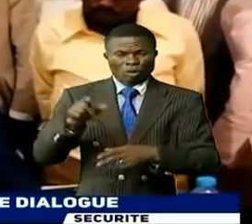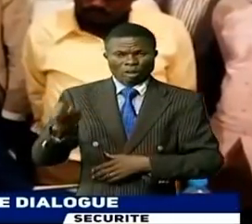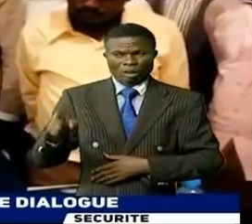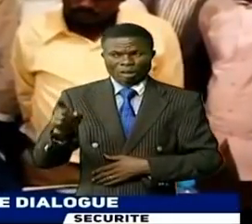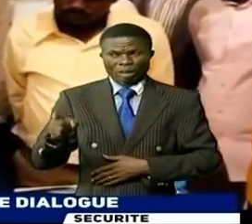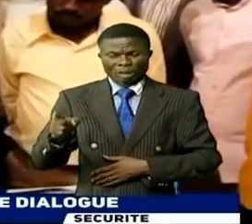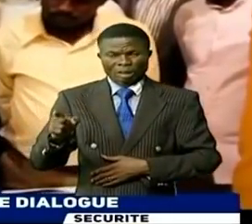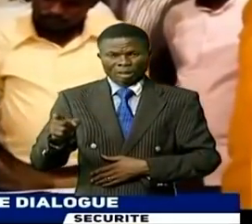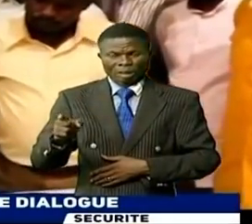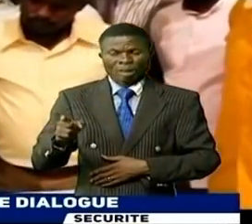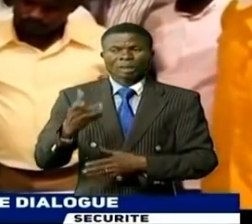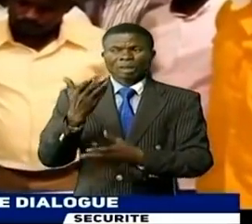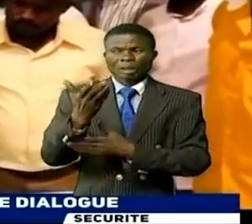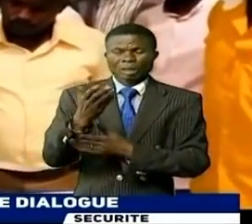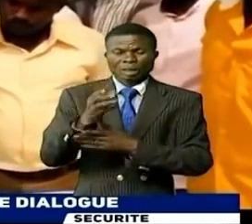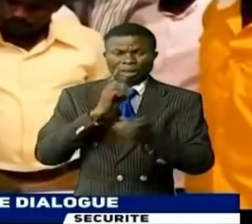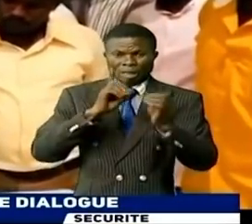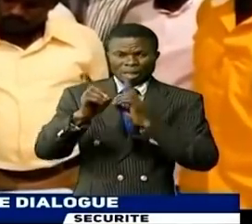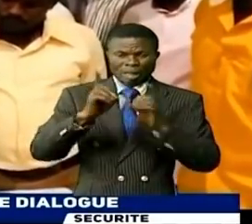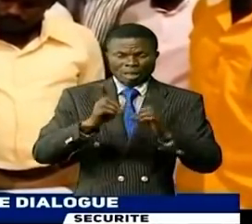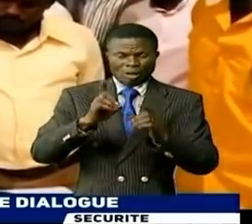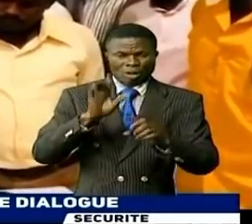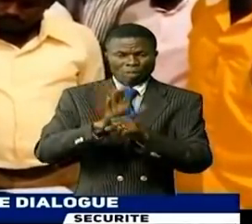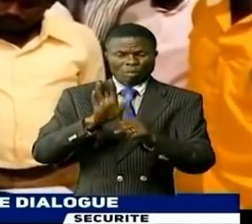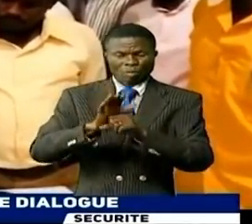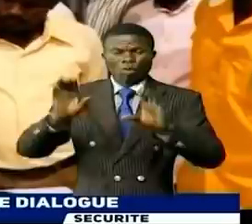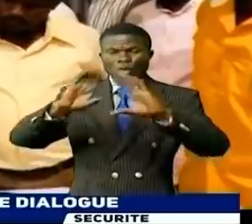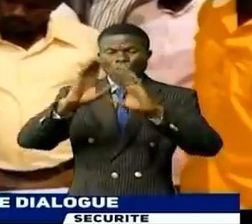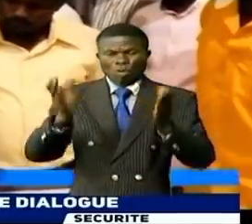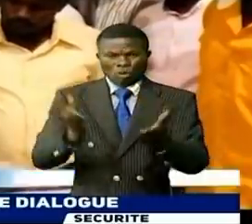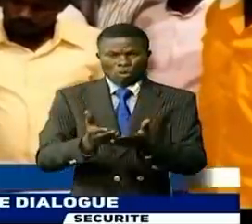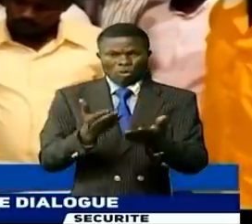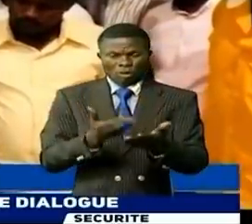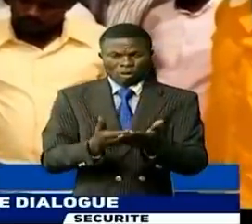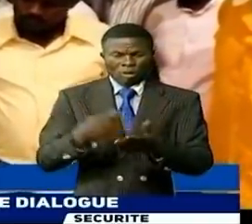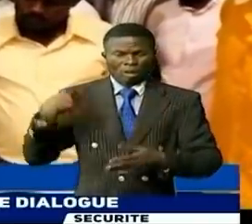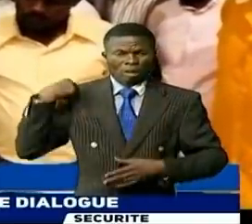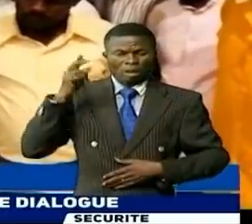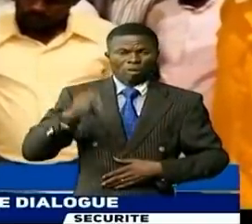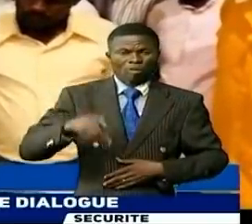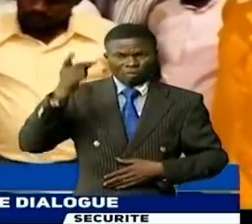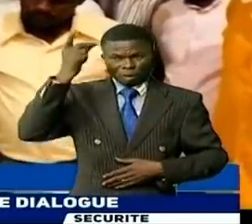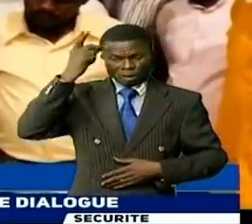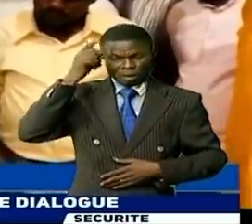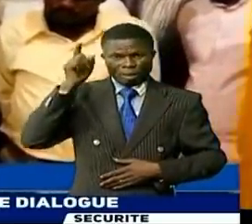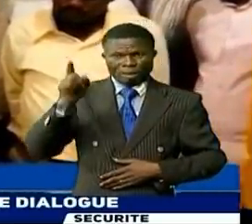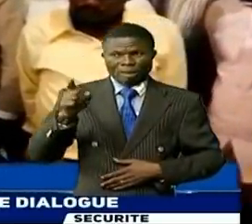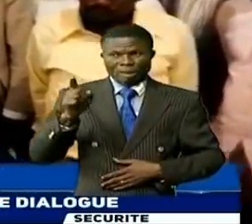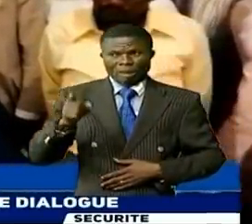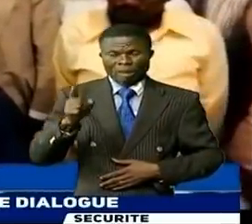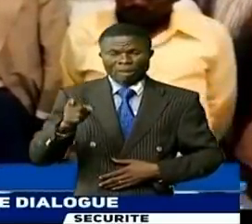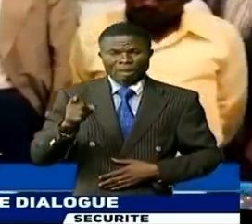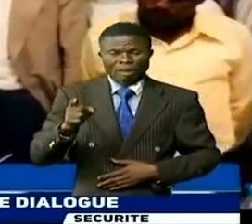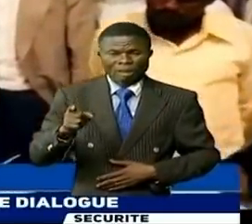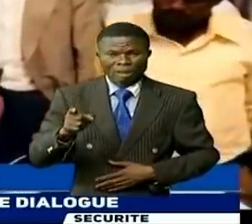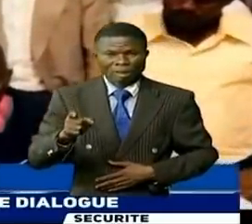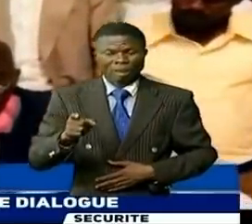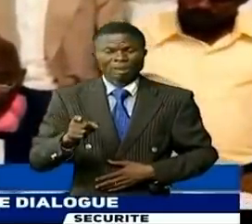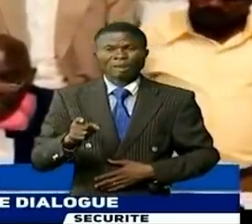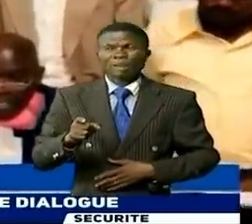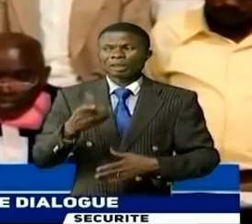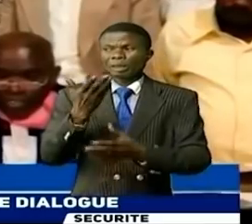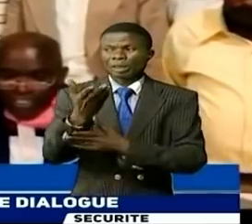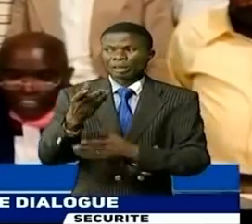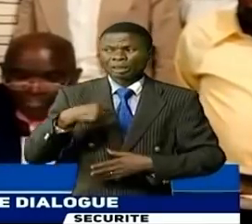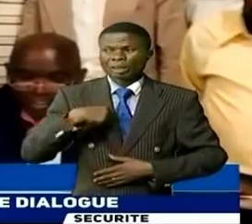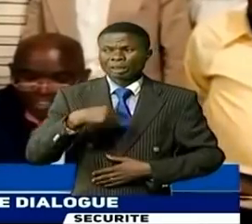Elles en appellent à un dialogue intercommunautaire. Au gouvernement central d'appuyer les communautés ituriennes